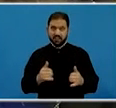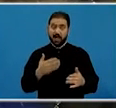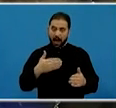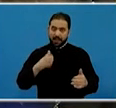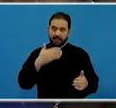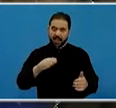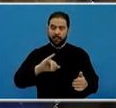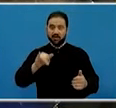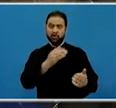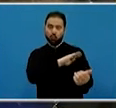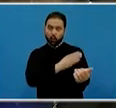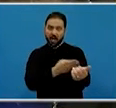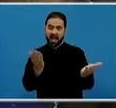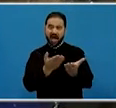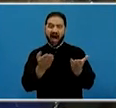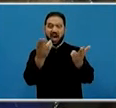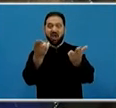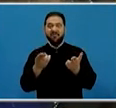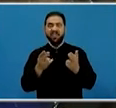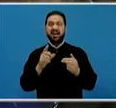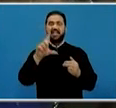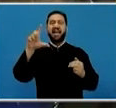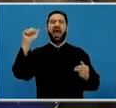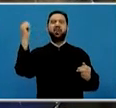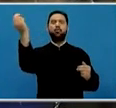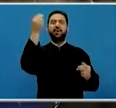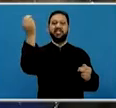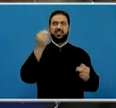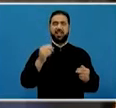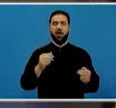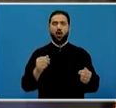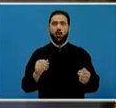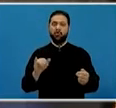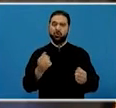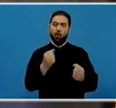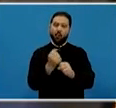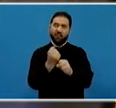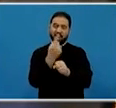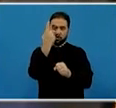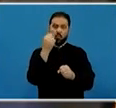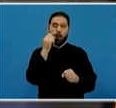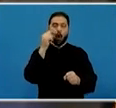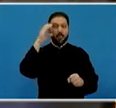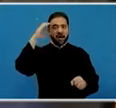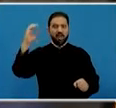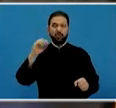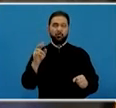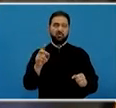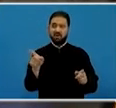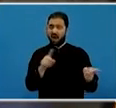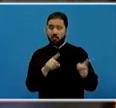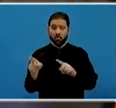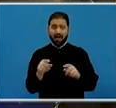putere care ne vine de la Dumnezeu, orice acțiune pe care o săvârșește un creștin inclusiv raportarea lui la cei din